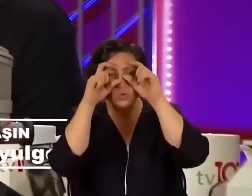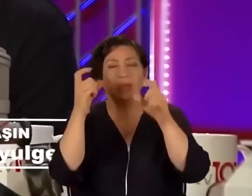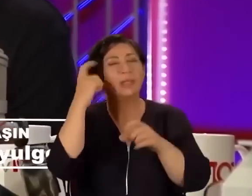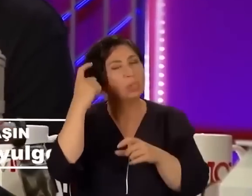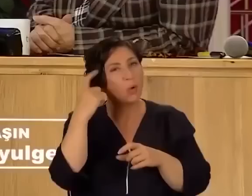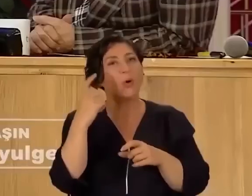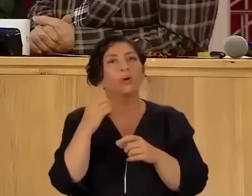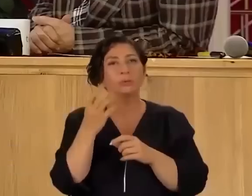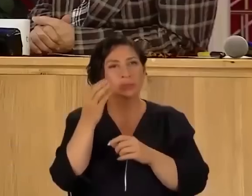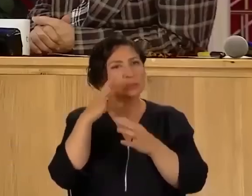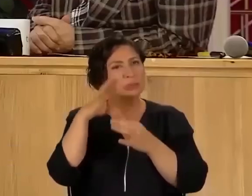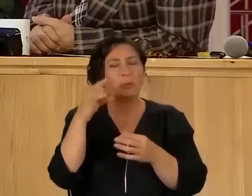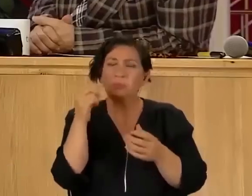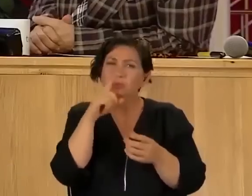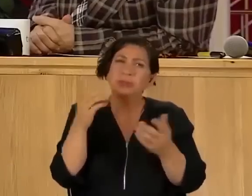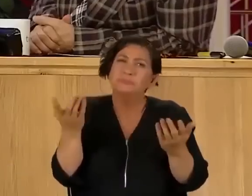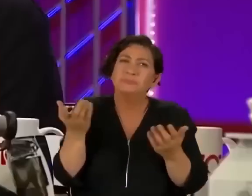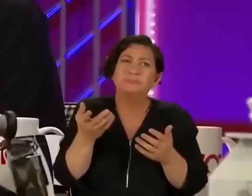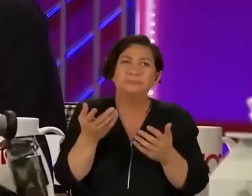de tanıyabiliyor insanlar. Güzel. O yüzden yani...